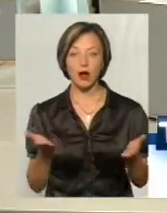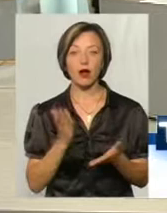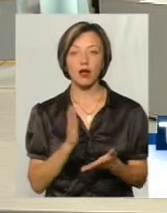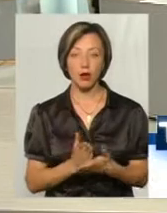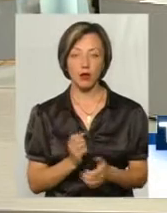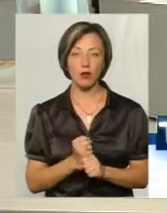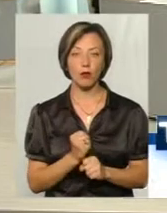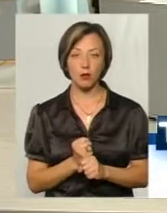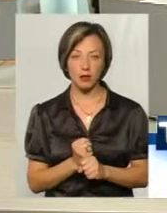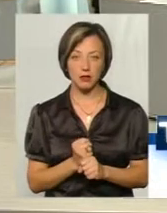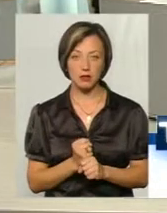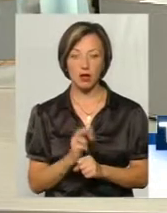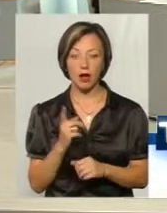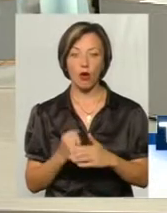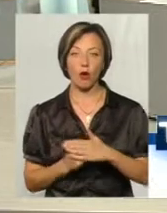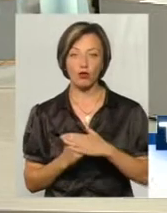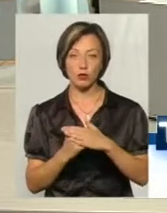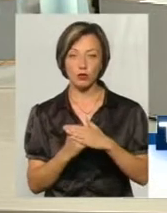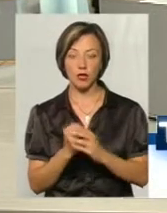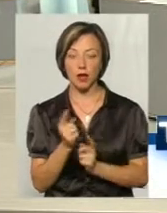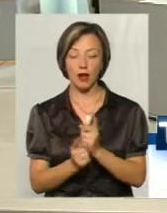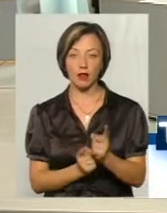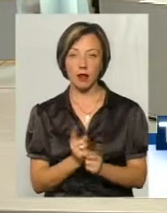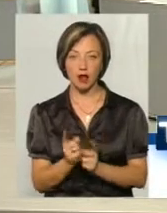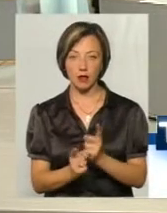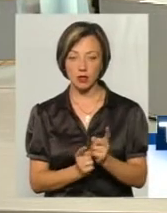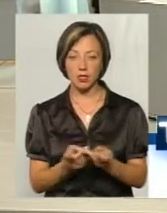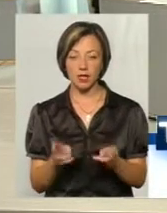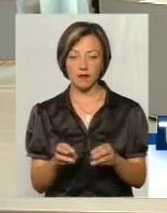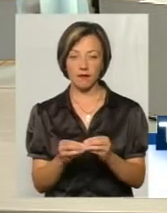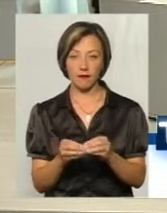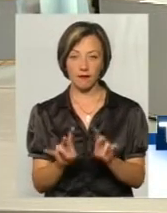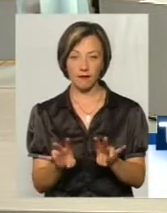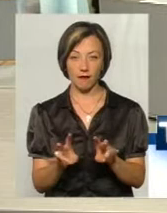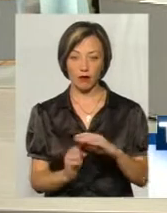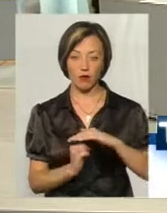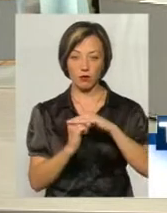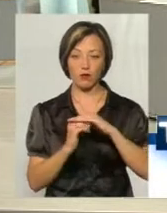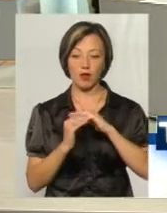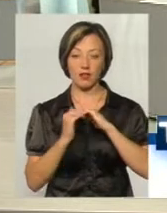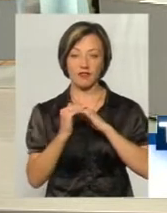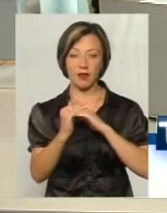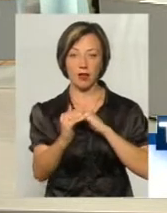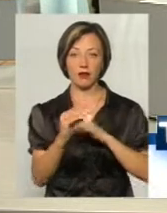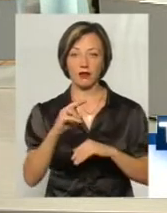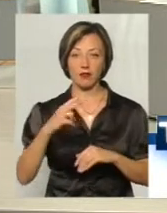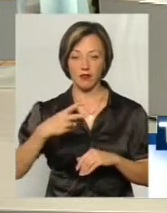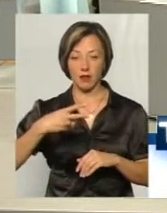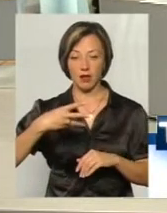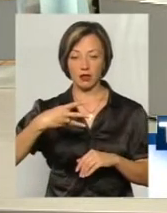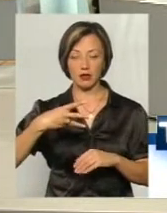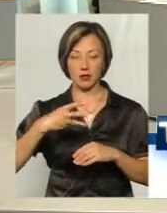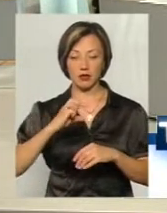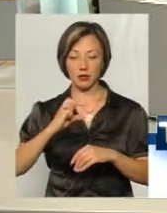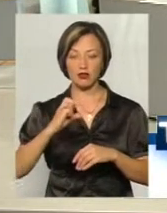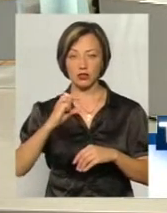її робити як основа, робити регенерацію, залишати її як основу і зверху ложити 2-3 шари